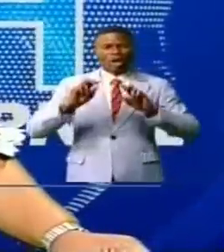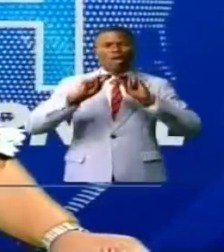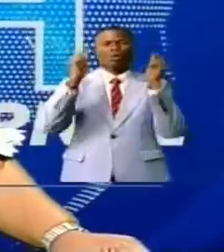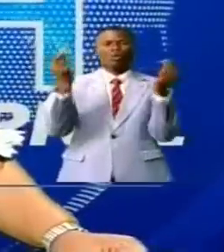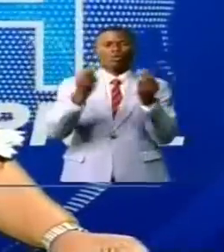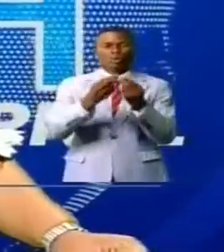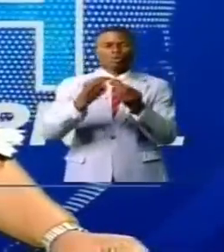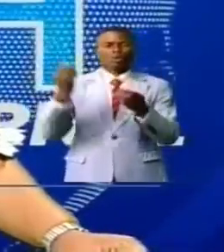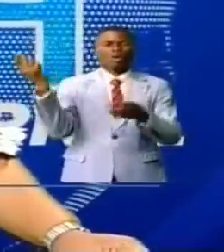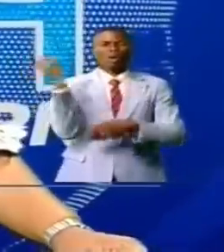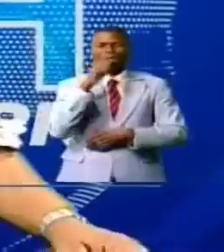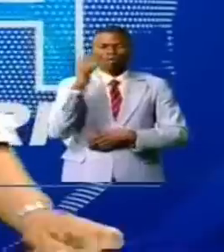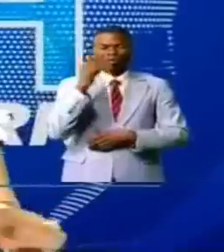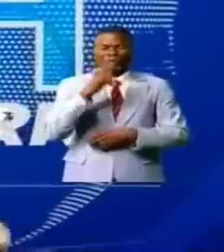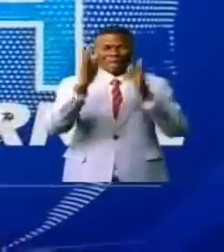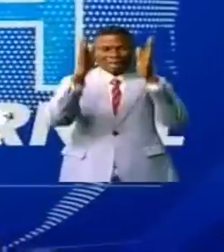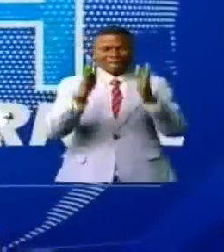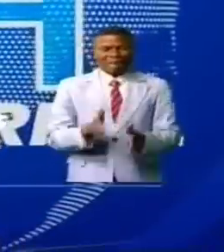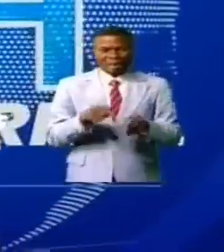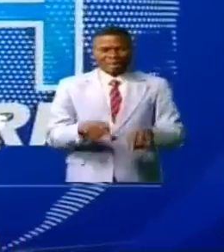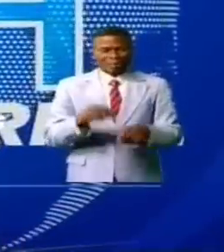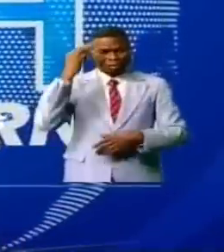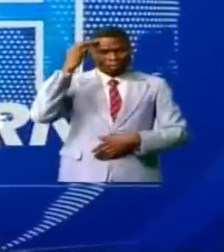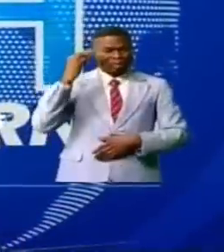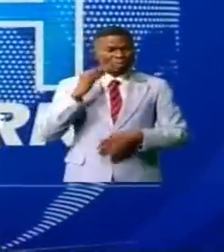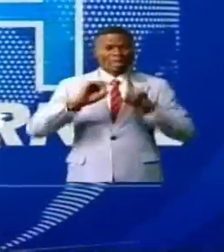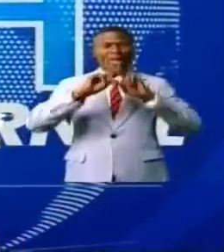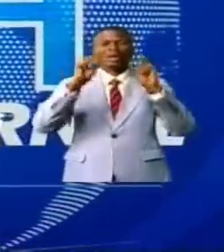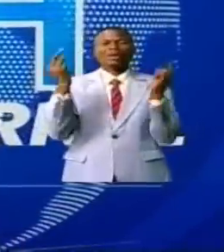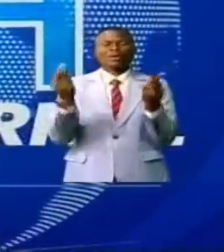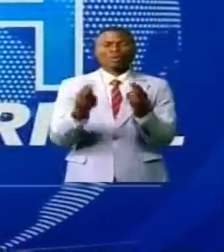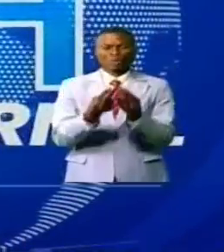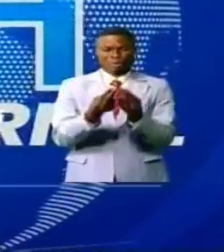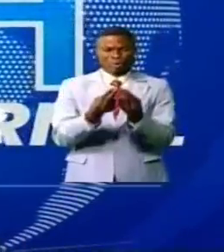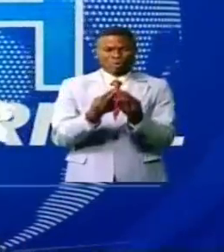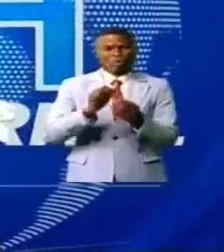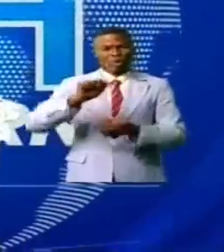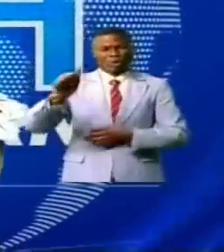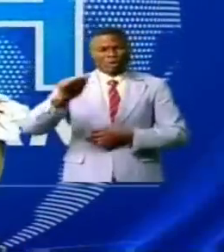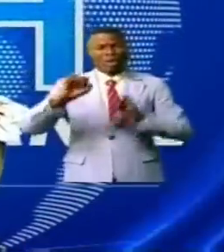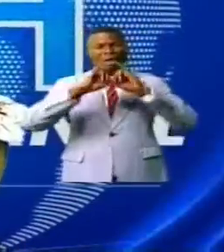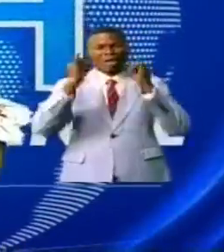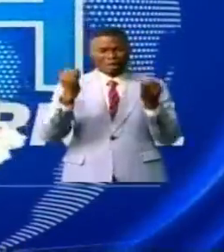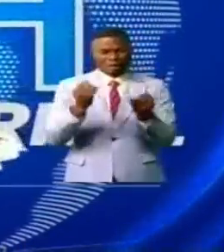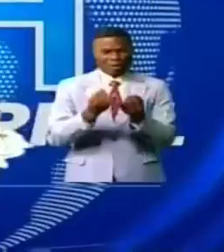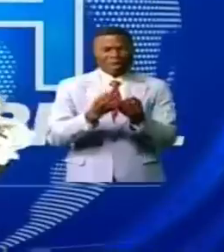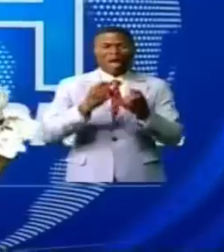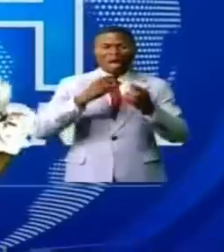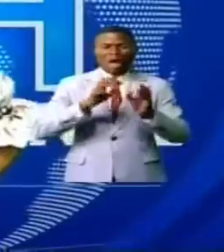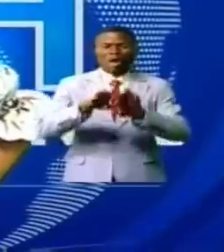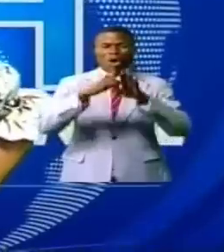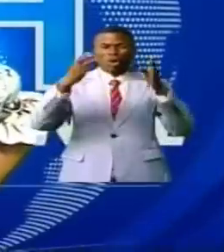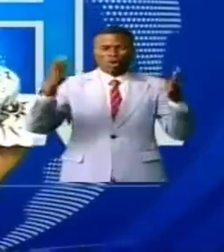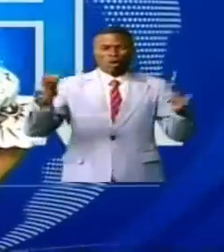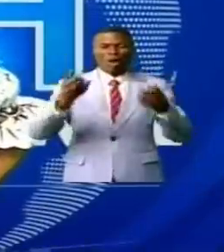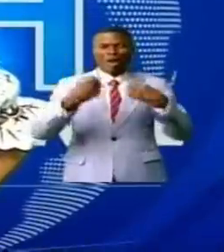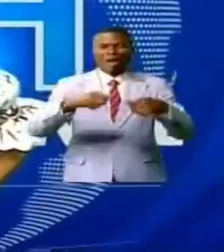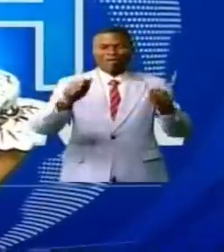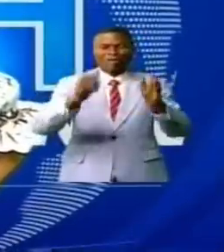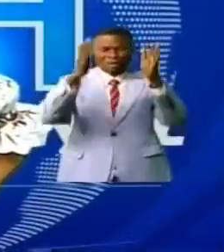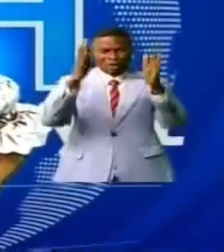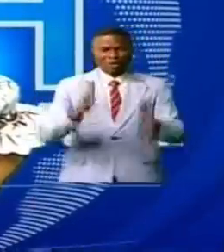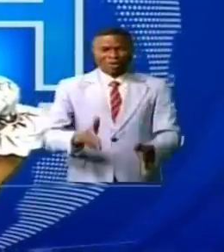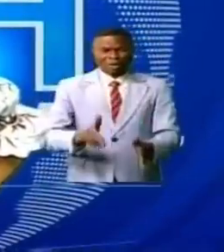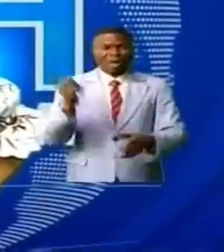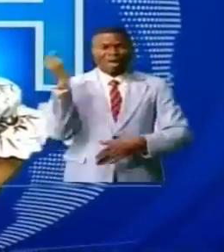production et commercialisation de ces sacs. Le ministre de l'Industrie, Julien Paluku Kaungia, vient de lancer la vente officielle de ces